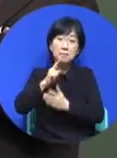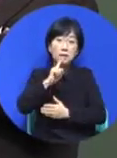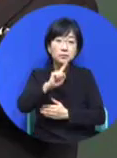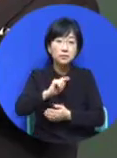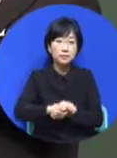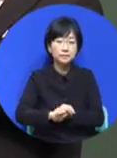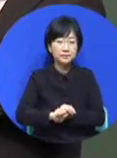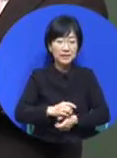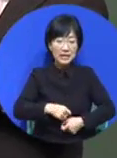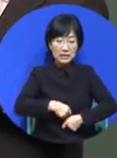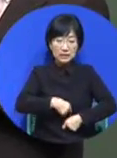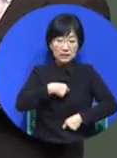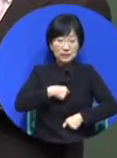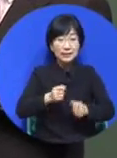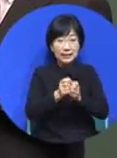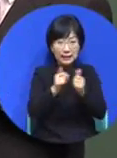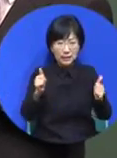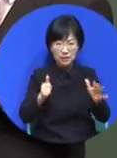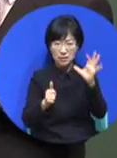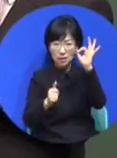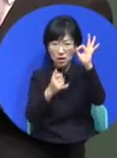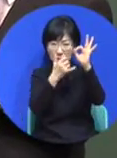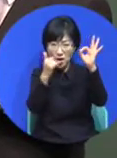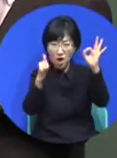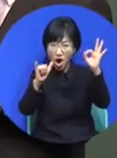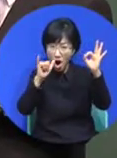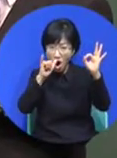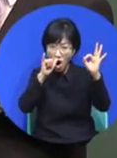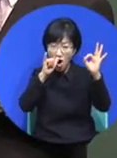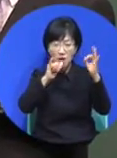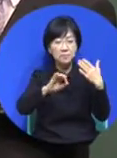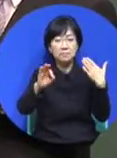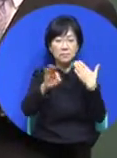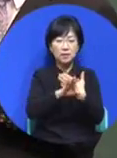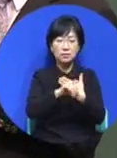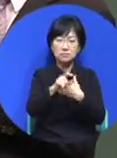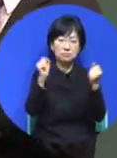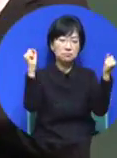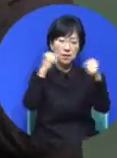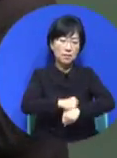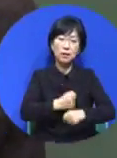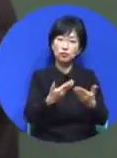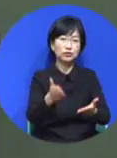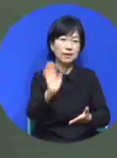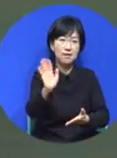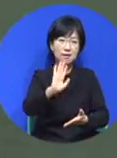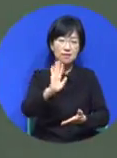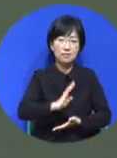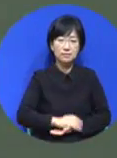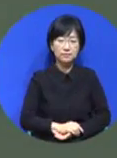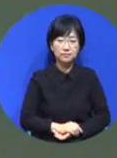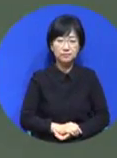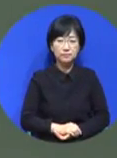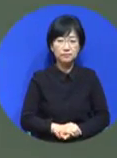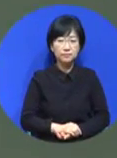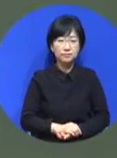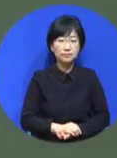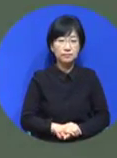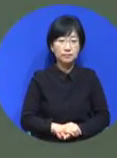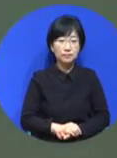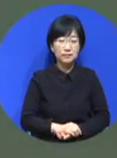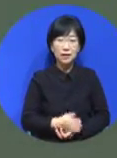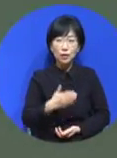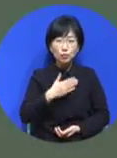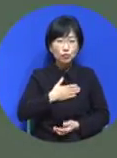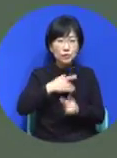명만 있어도 소돔 고모라 멸하지 않겠다. God says, if there are 10 righteous people in Sodom